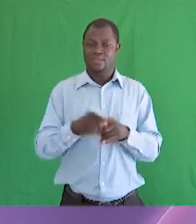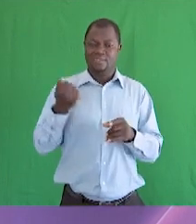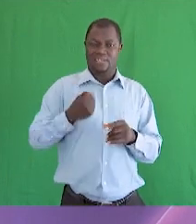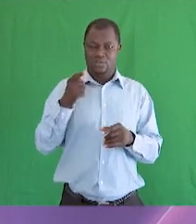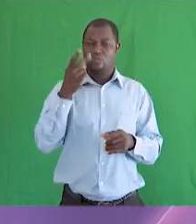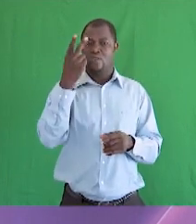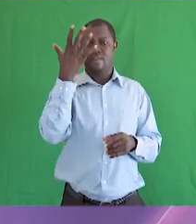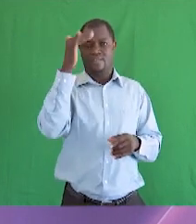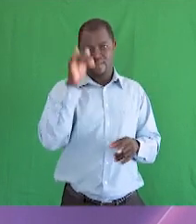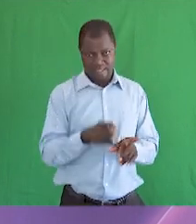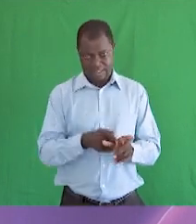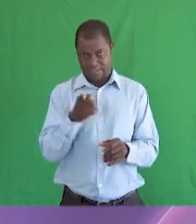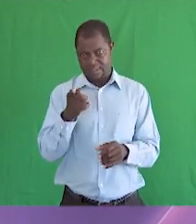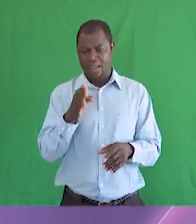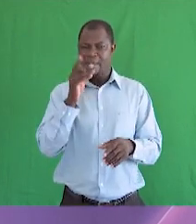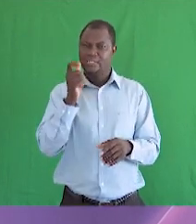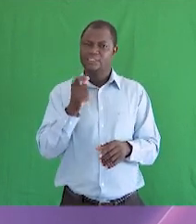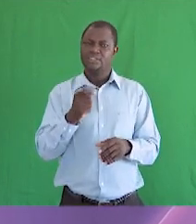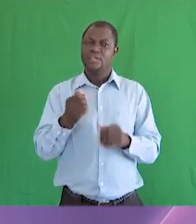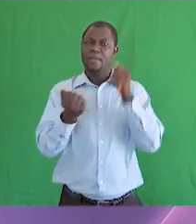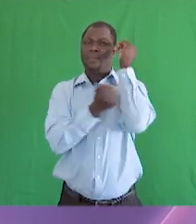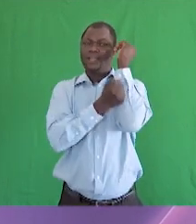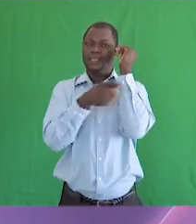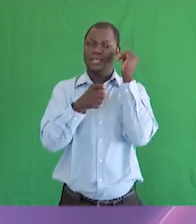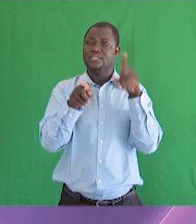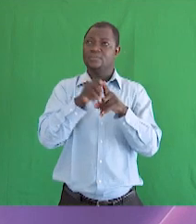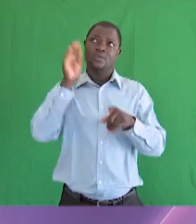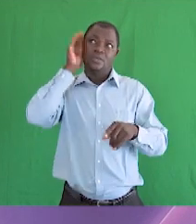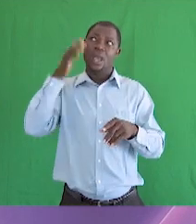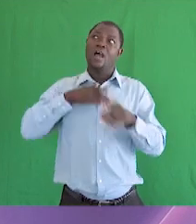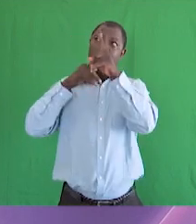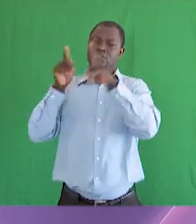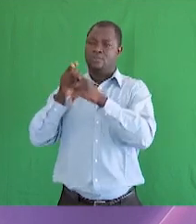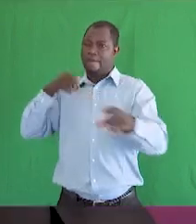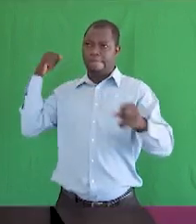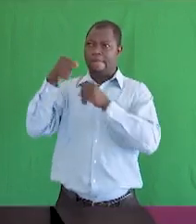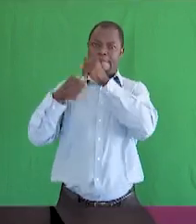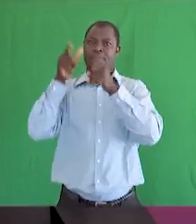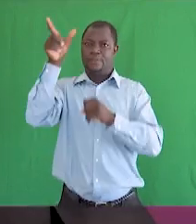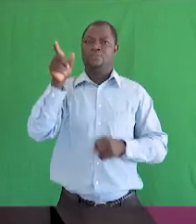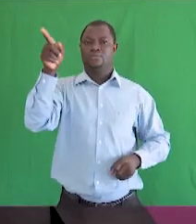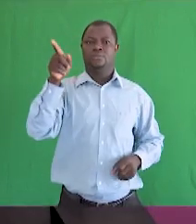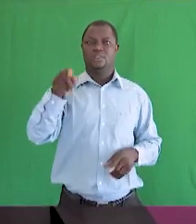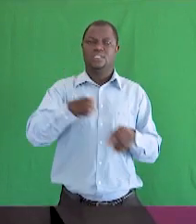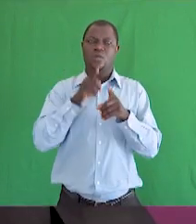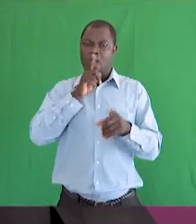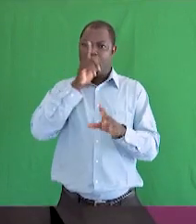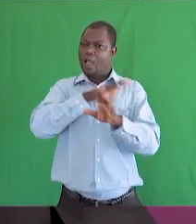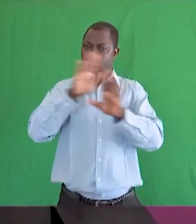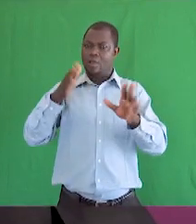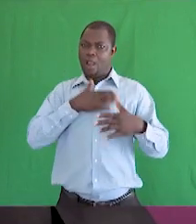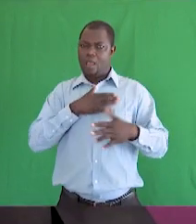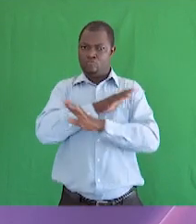25 years. Asi mukoma wake anoti akanzwa kuti arudanana nemunhu anonorova munhu hee. Kuda kudzivisa kuti vanhu